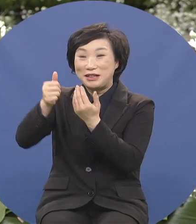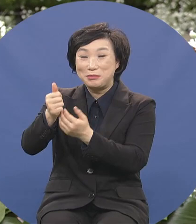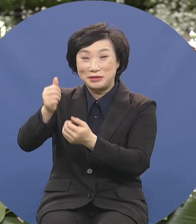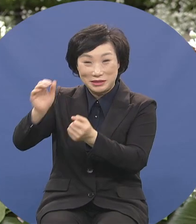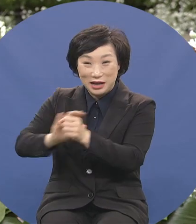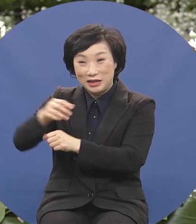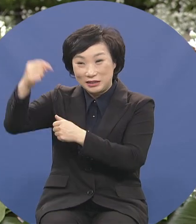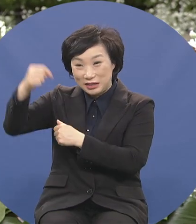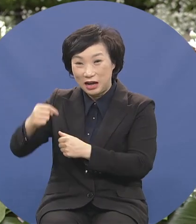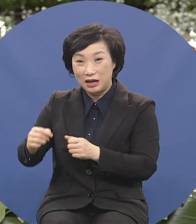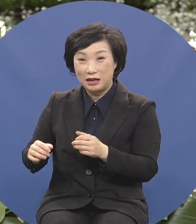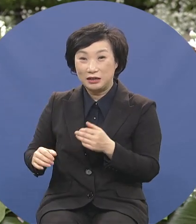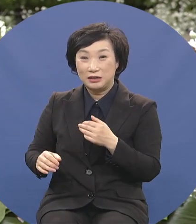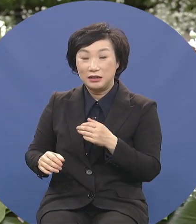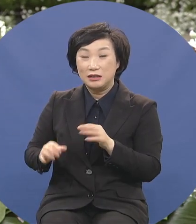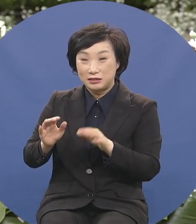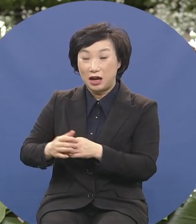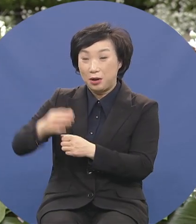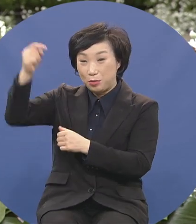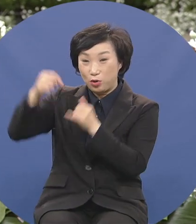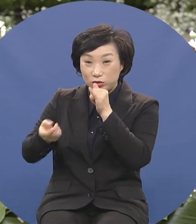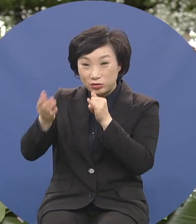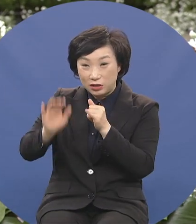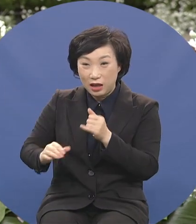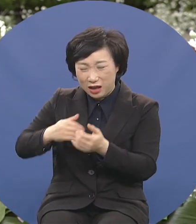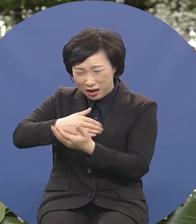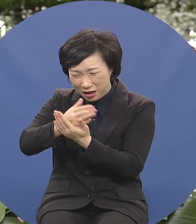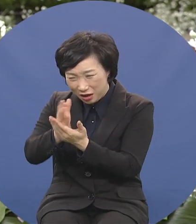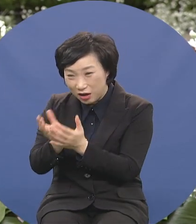사랑해 하라고 했는데,